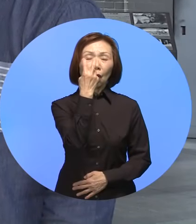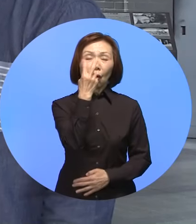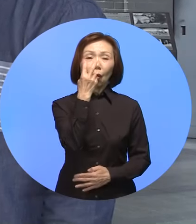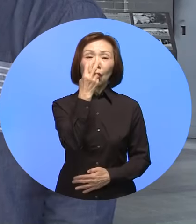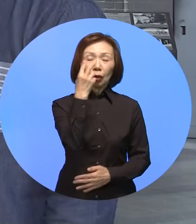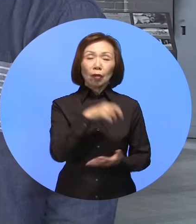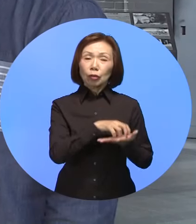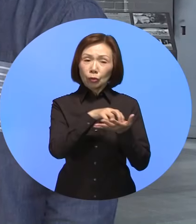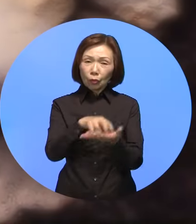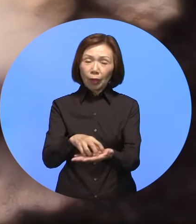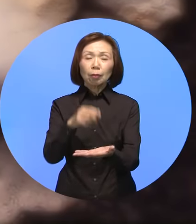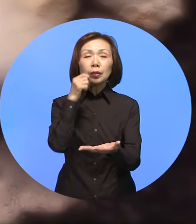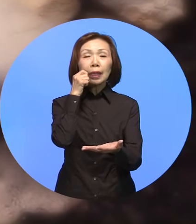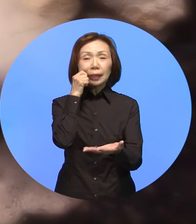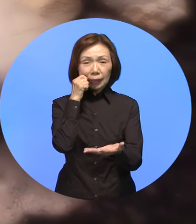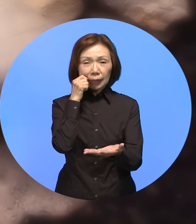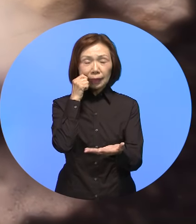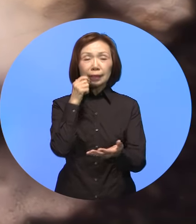んです